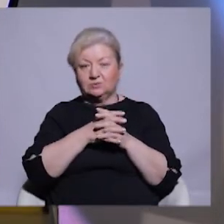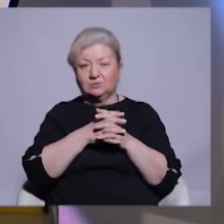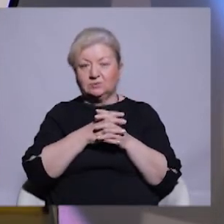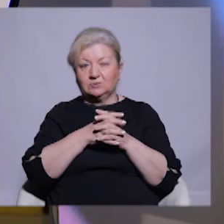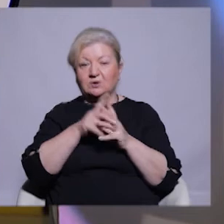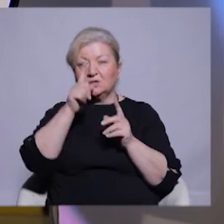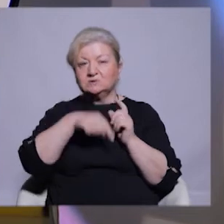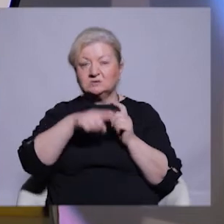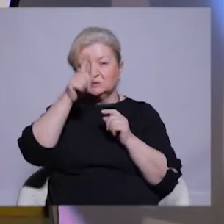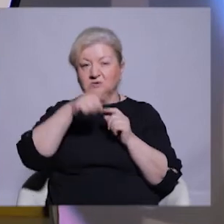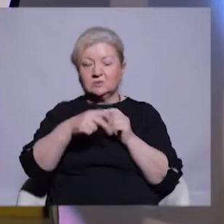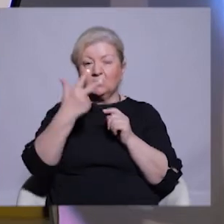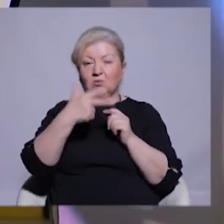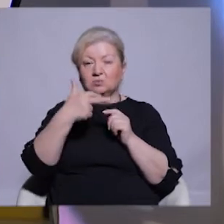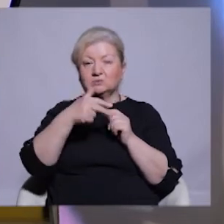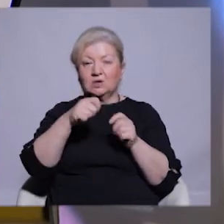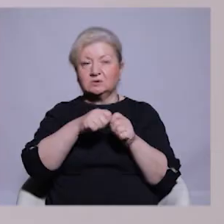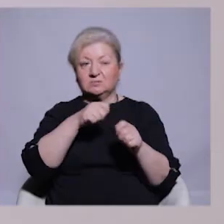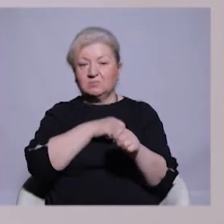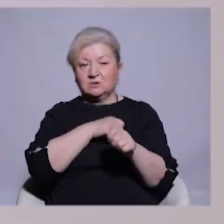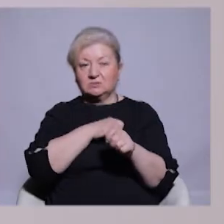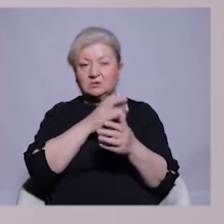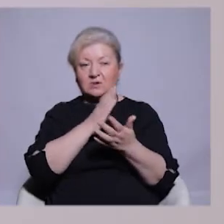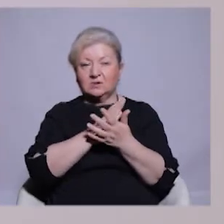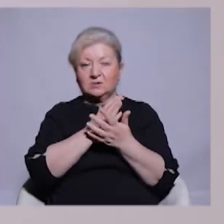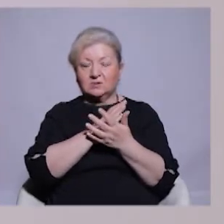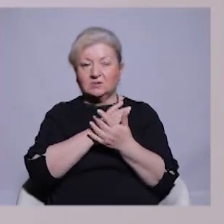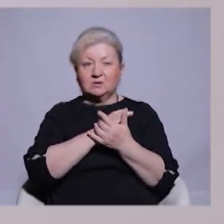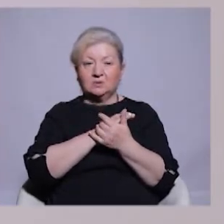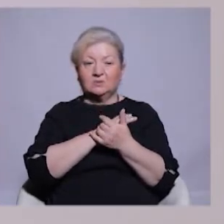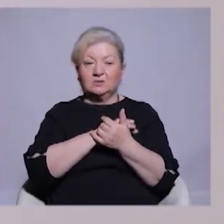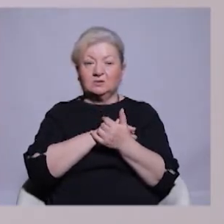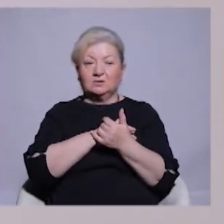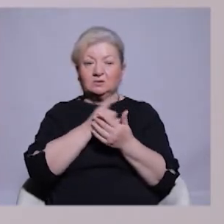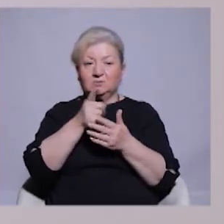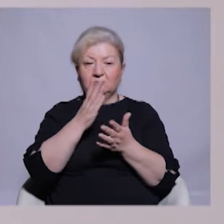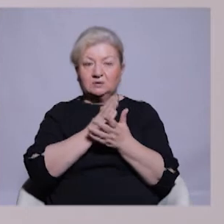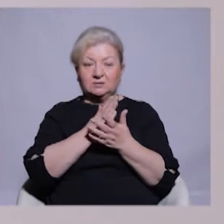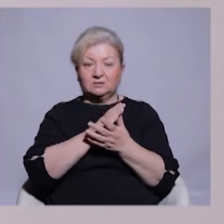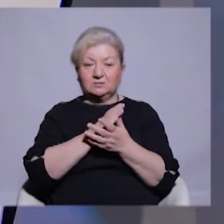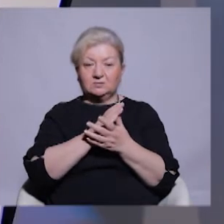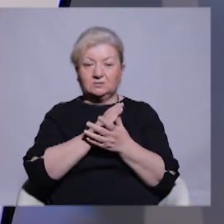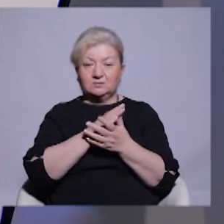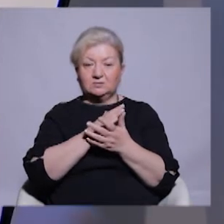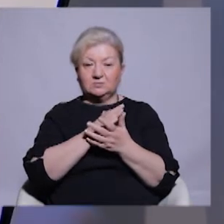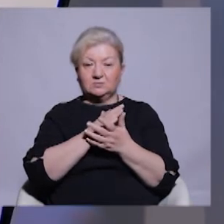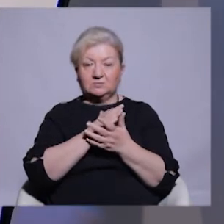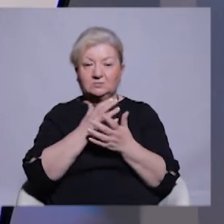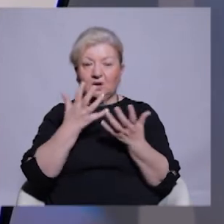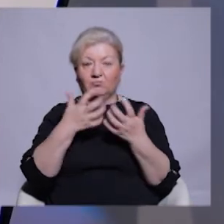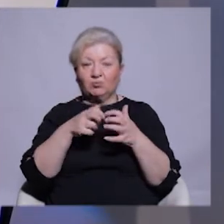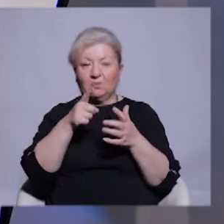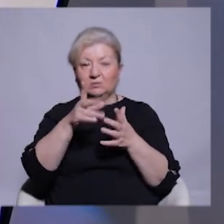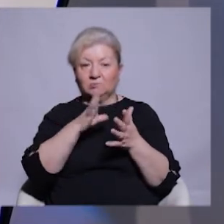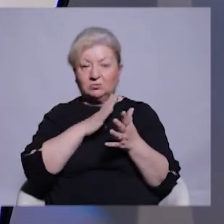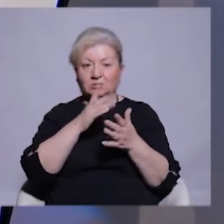ესე იგი, ეს სიმაღლე არის 30 მეტრი, რაც ავტომატურად ნიშნავს, რომ ანუ ჩვენი ნულოვანი დონე პოტენციური ენერგიის იქნება აი აქ.